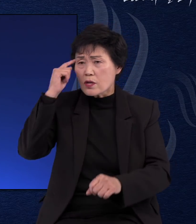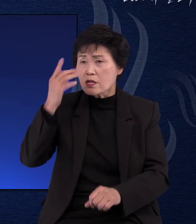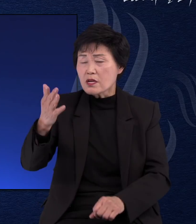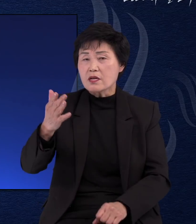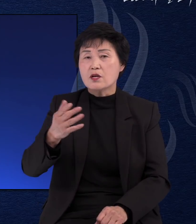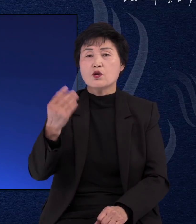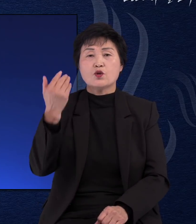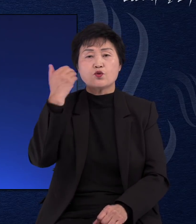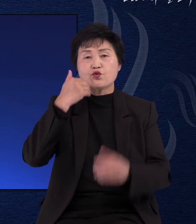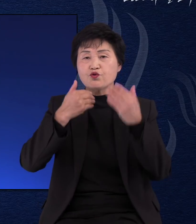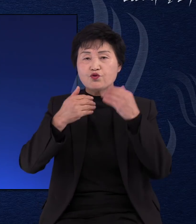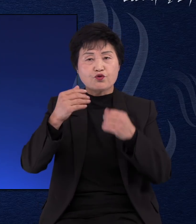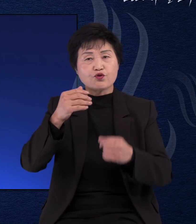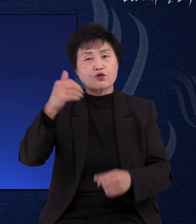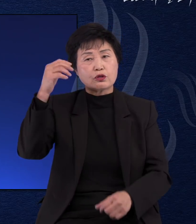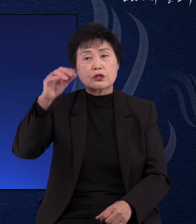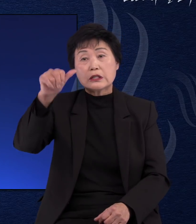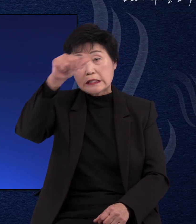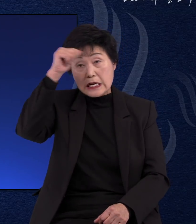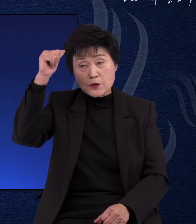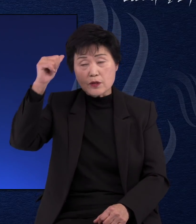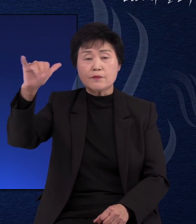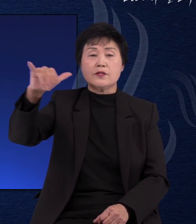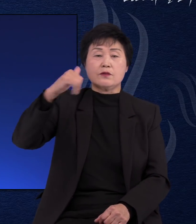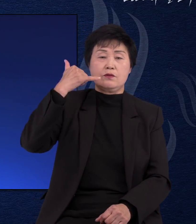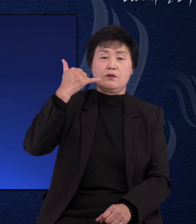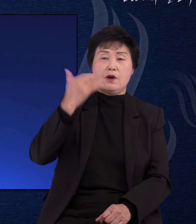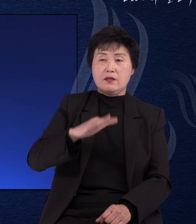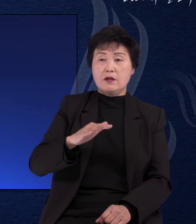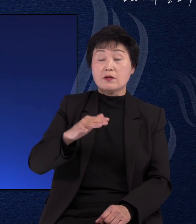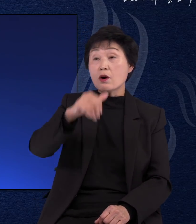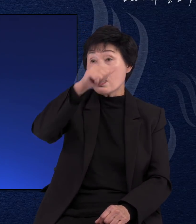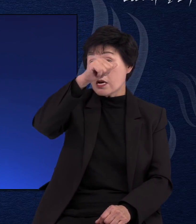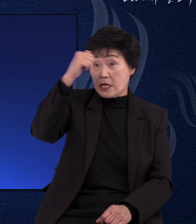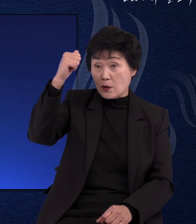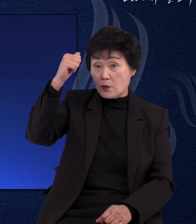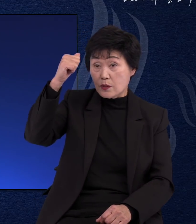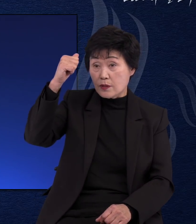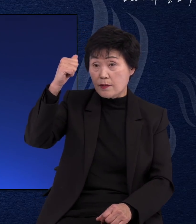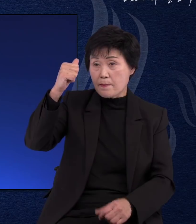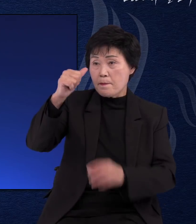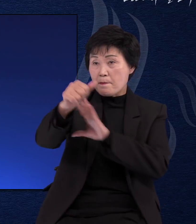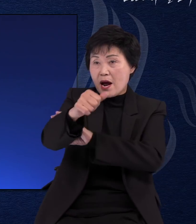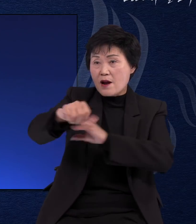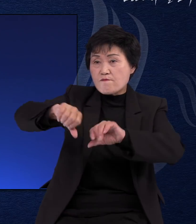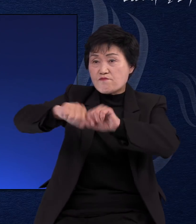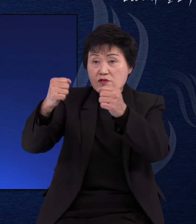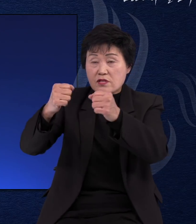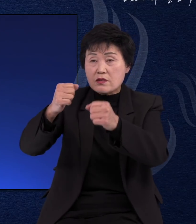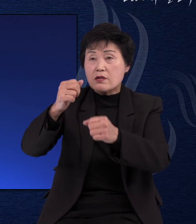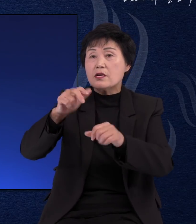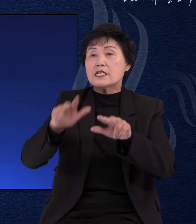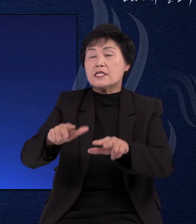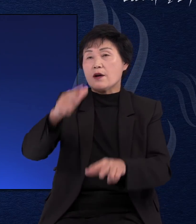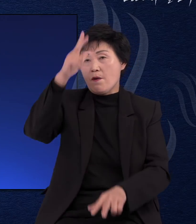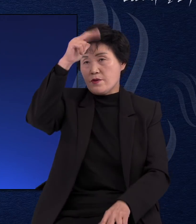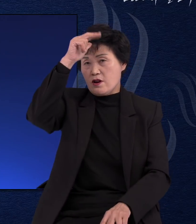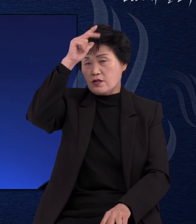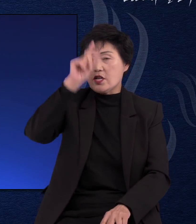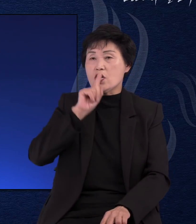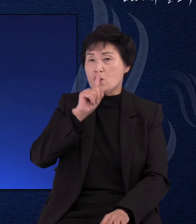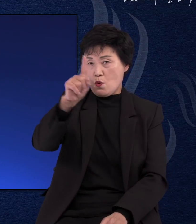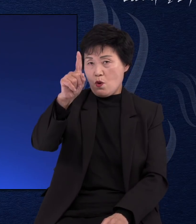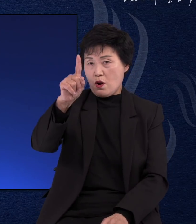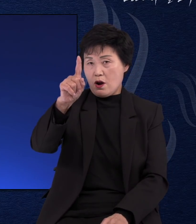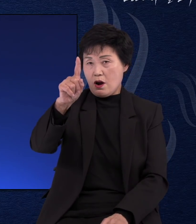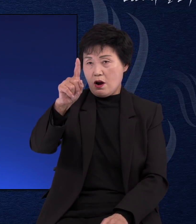장로님이 오늘 나한테 전화를 했는데 네가 그 어르신 팔을 부러뜨려가지고 경찰서에 지금 신고하러 갈 테니 너 이놈